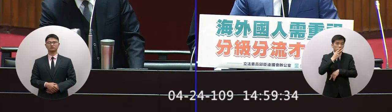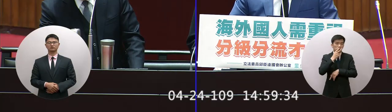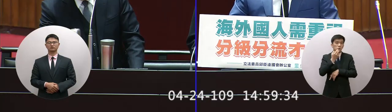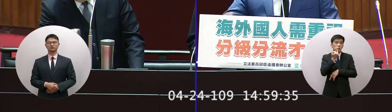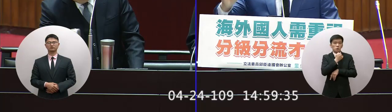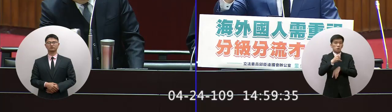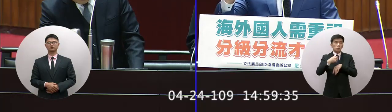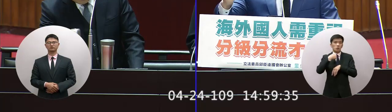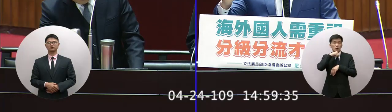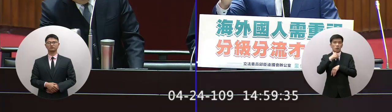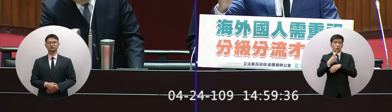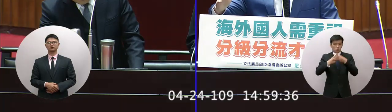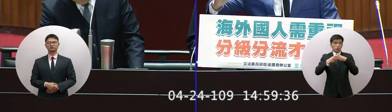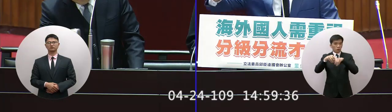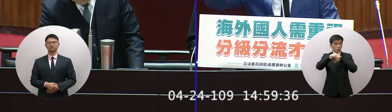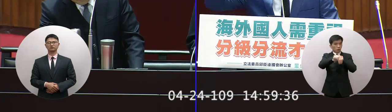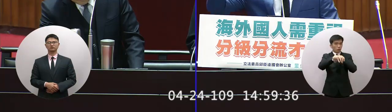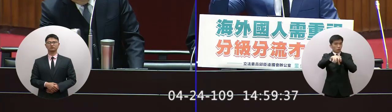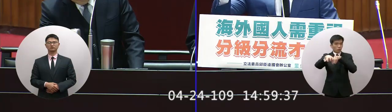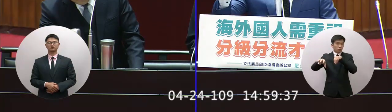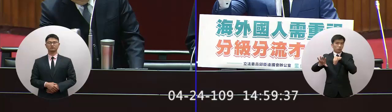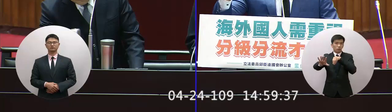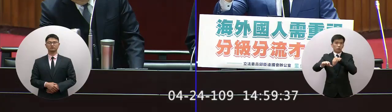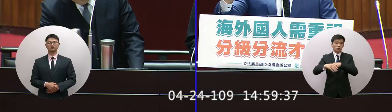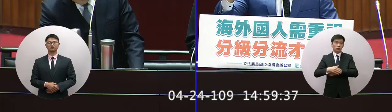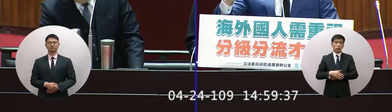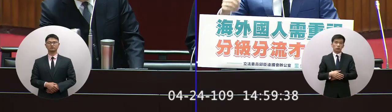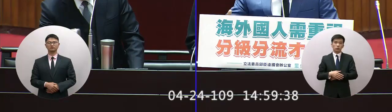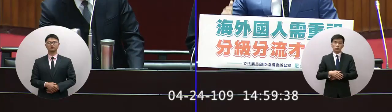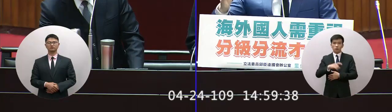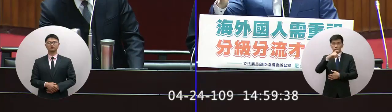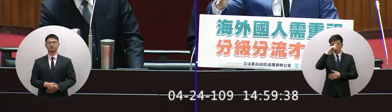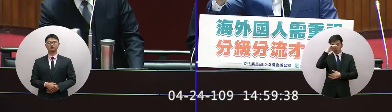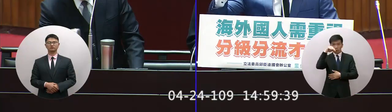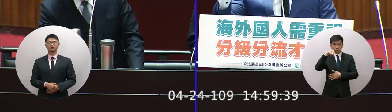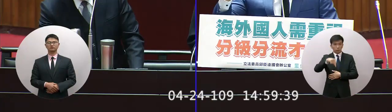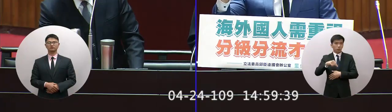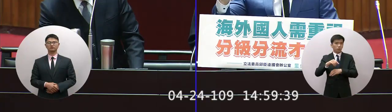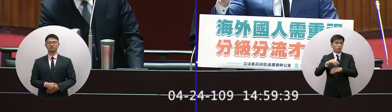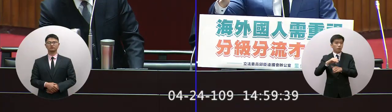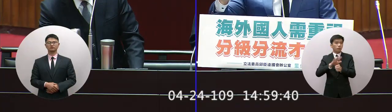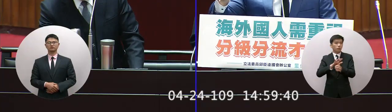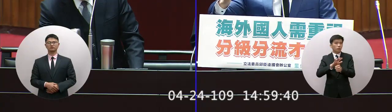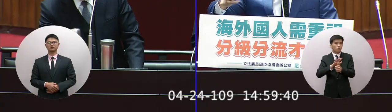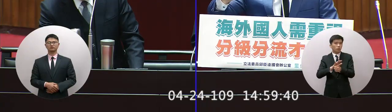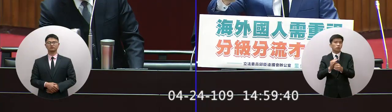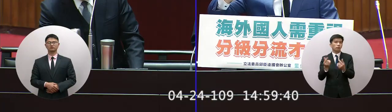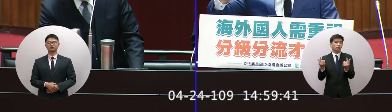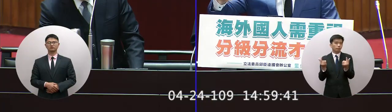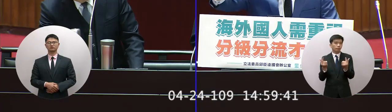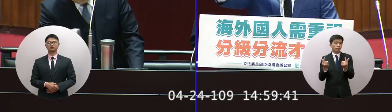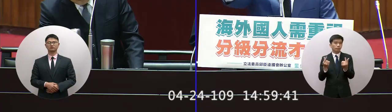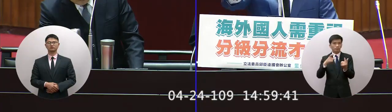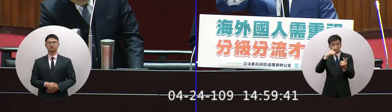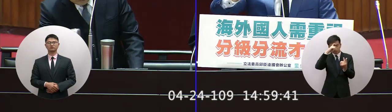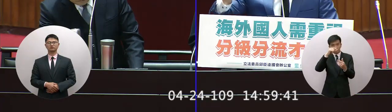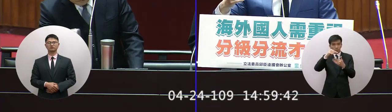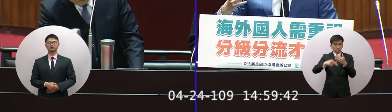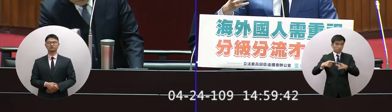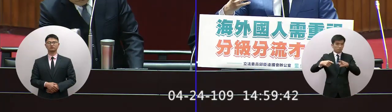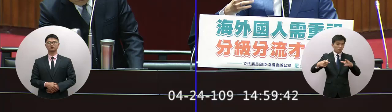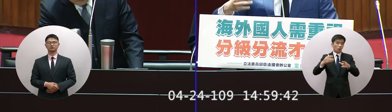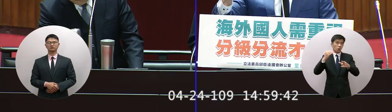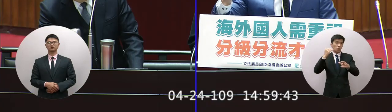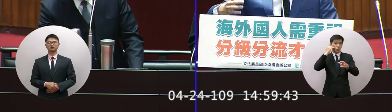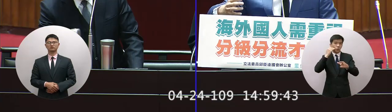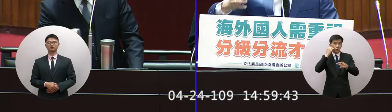望就是说，在防疫千亿保的这个范围内，是不是可以协助认列，就是说海外这些关系企业